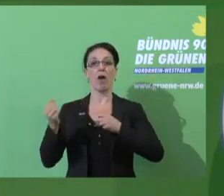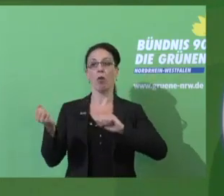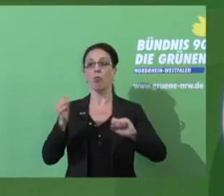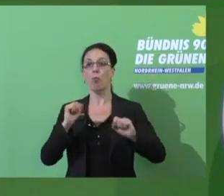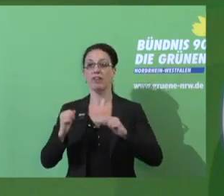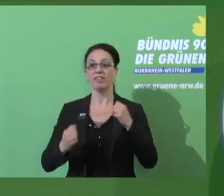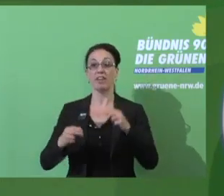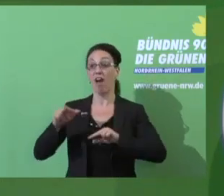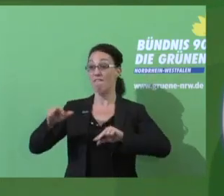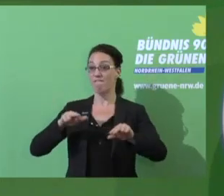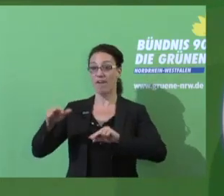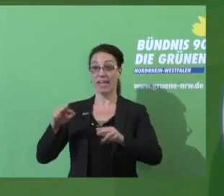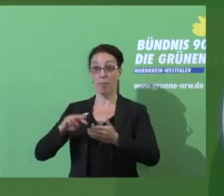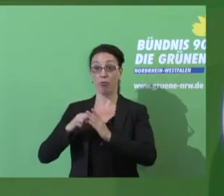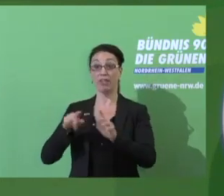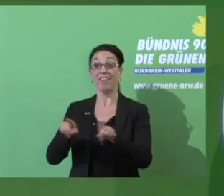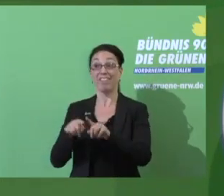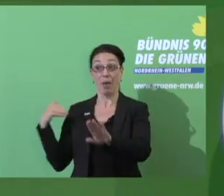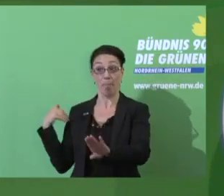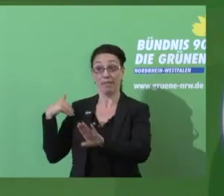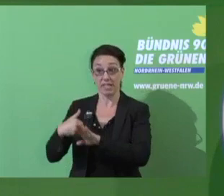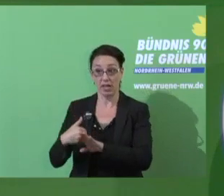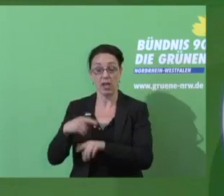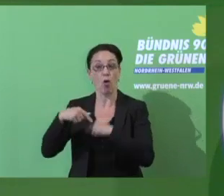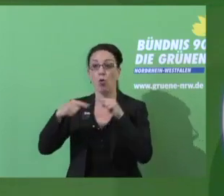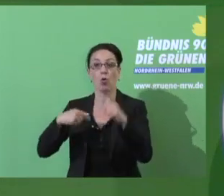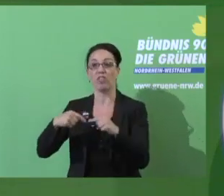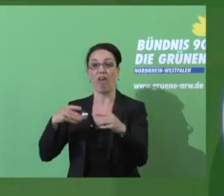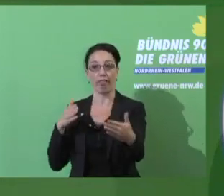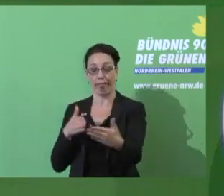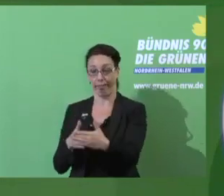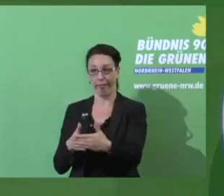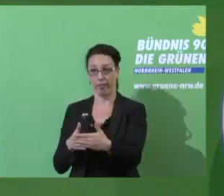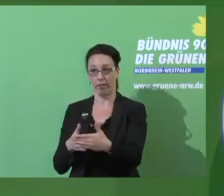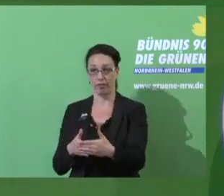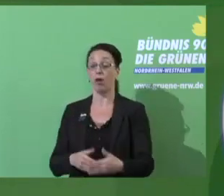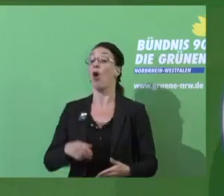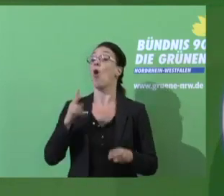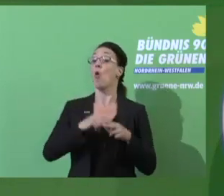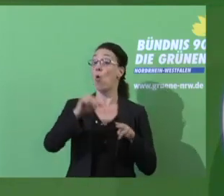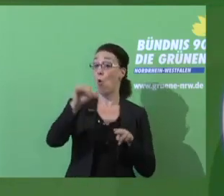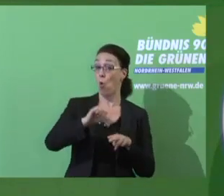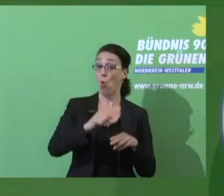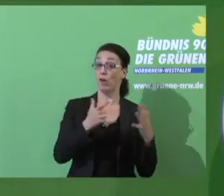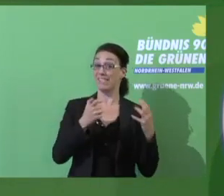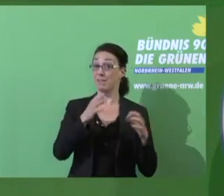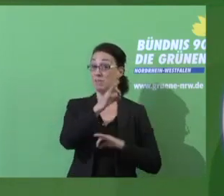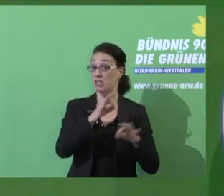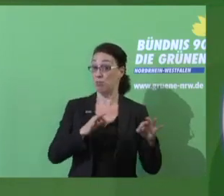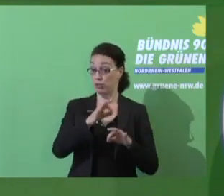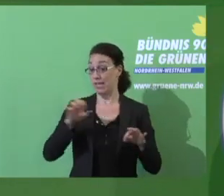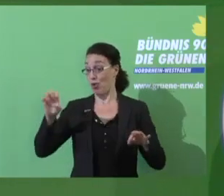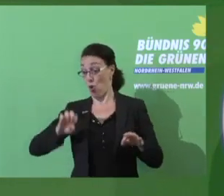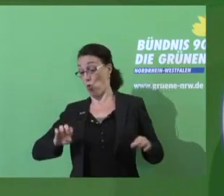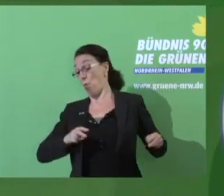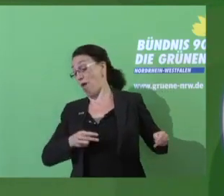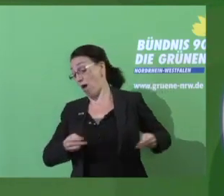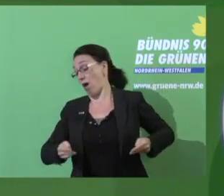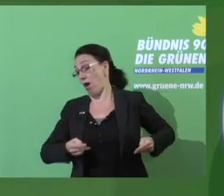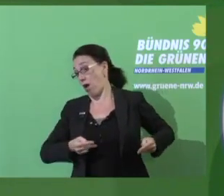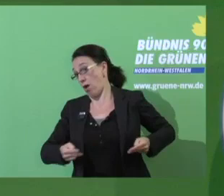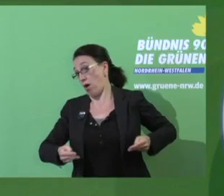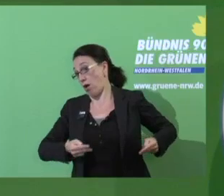so wie wir es jetzt kennen. 70% des Rohöls, das Tag für Tag nach Europa importiert wird,